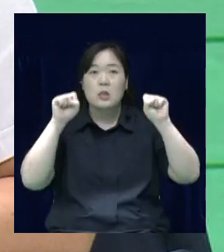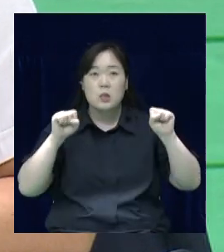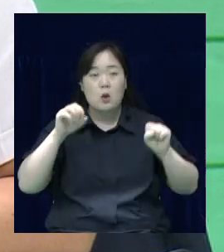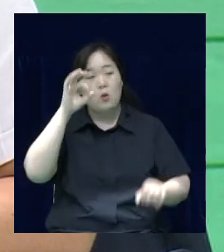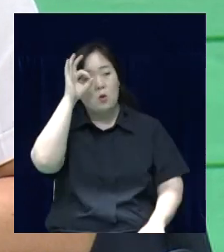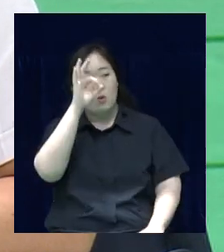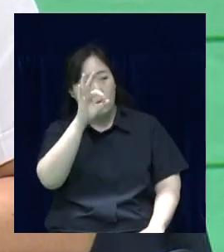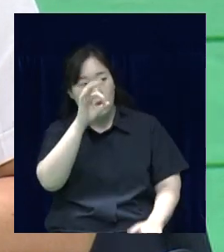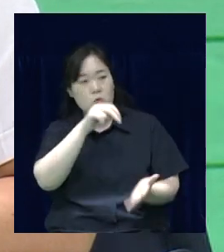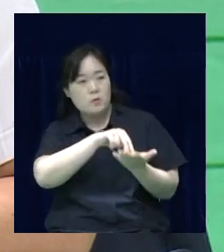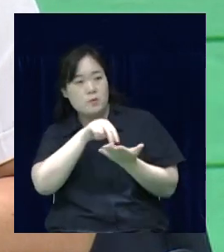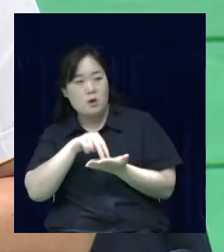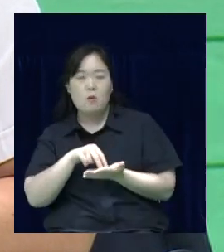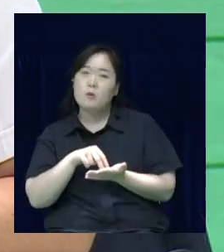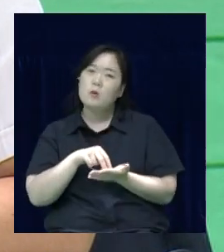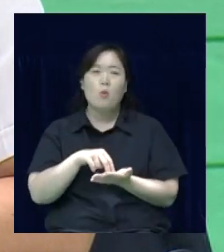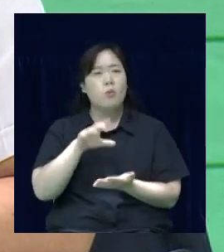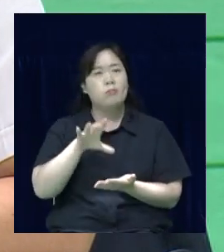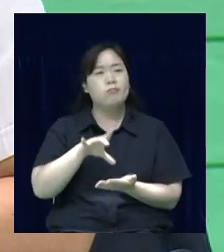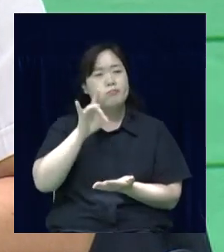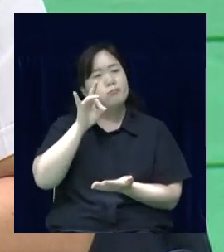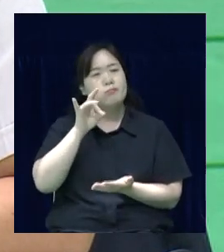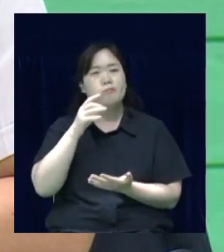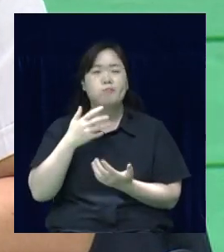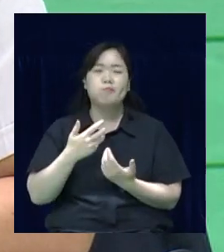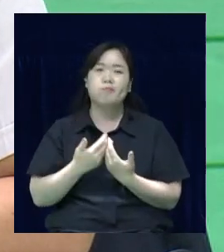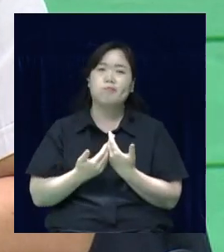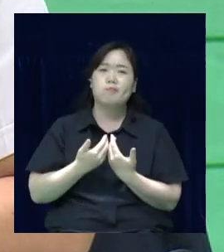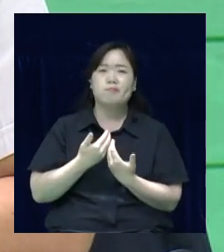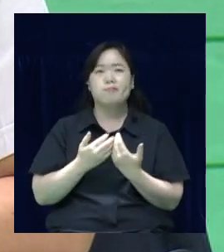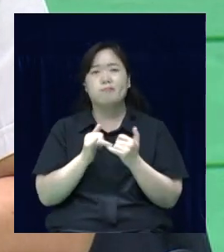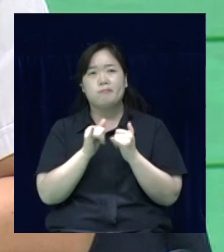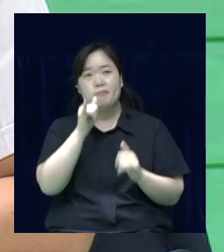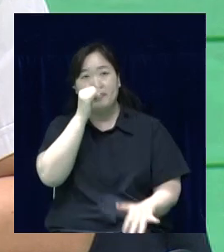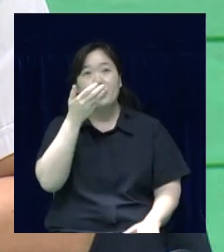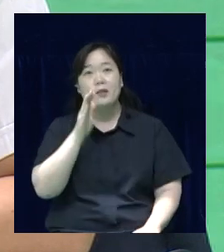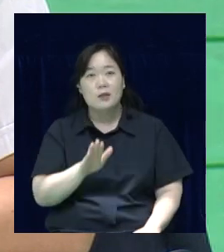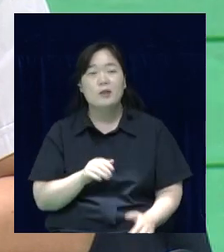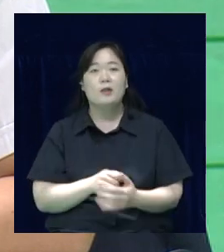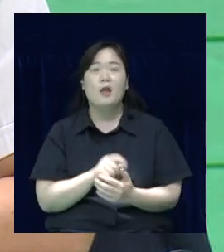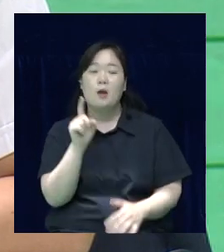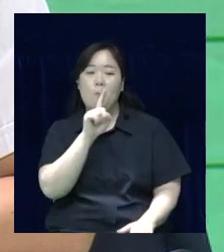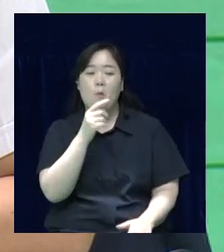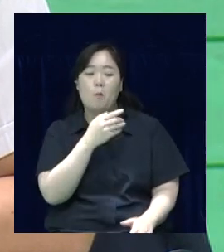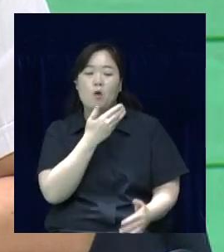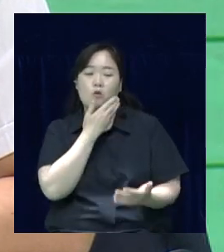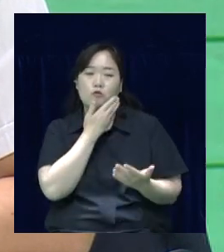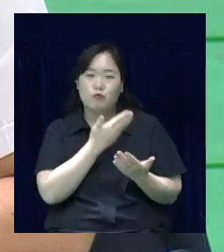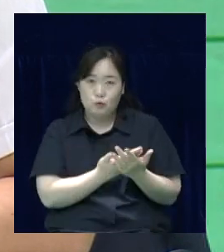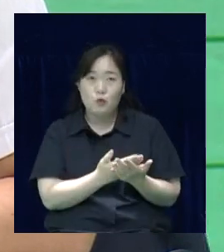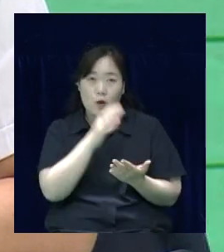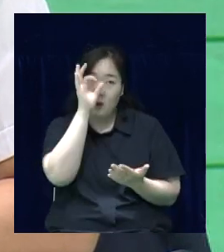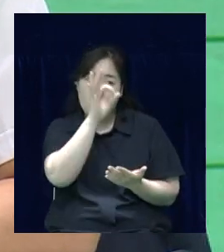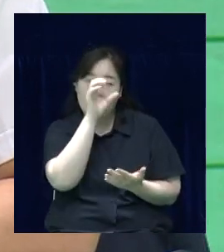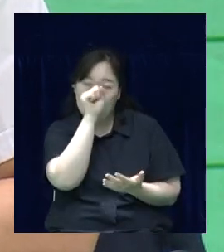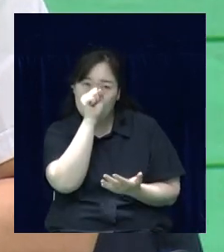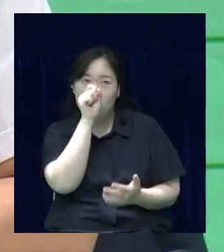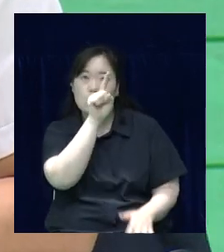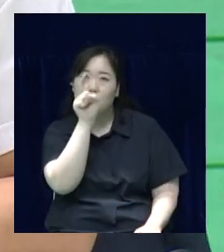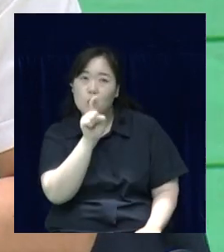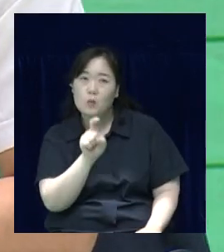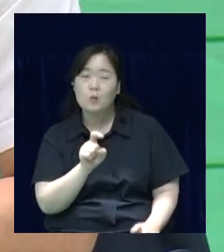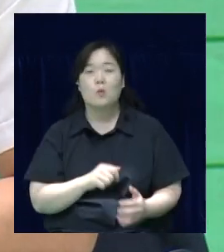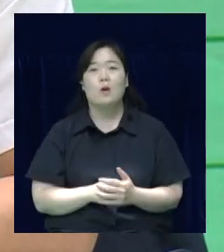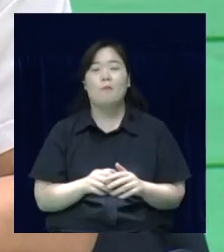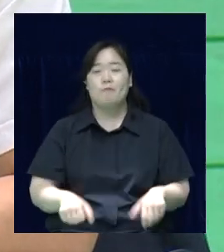분들 입장에서는 좀 생소한 부분도 있을 것 같은데 네, 저희가 어떤 부분을 중점으로 보면서 좀 재미를 느낄 수 있을까요? 네, 일단 뭐